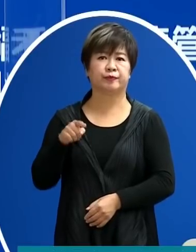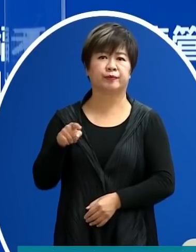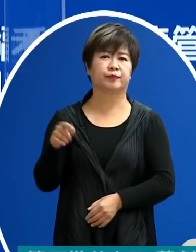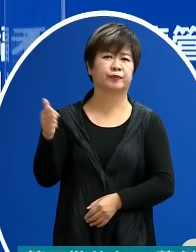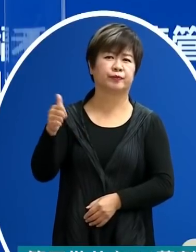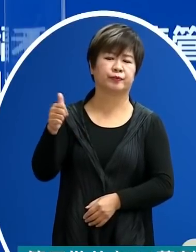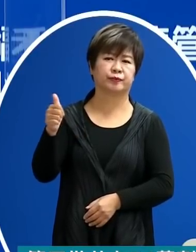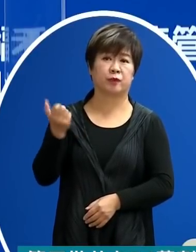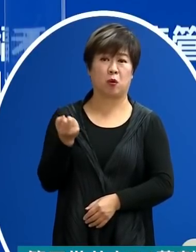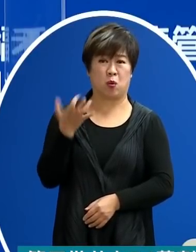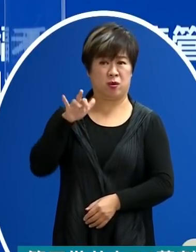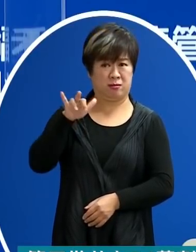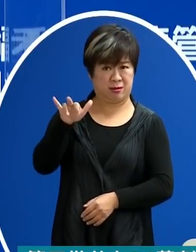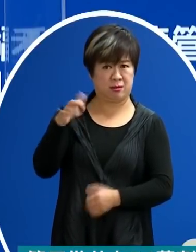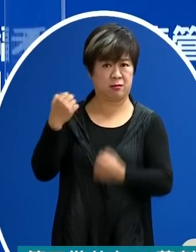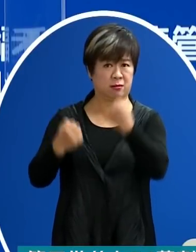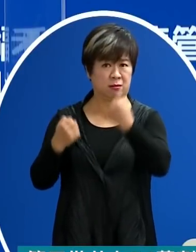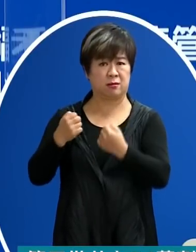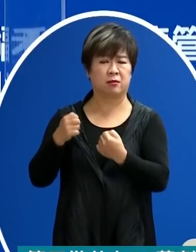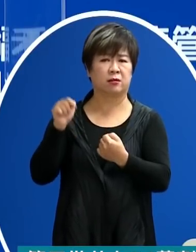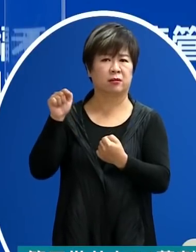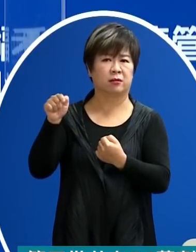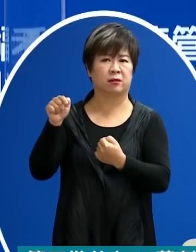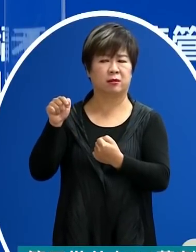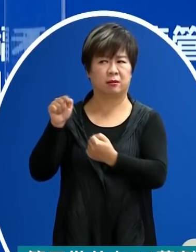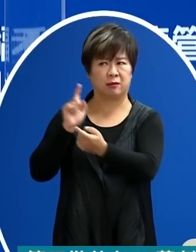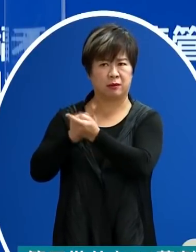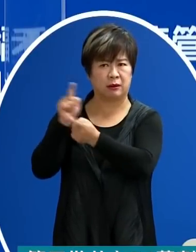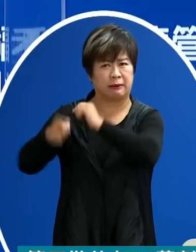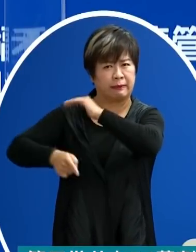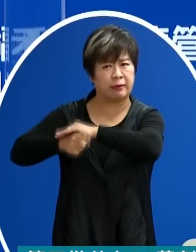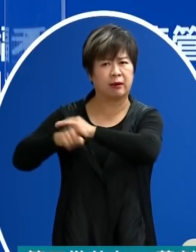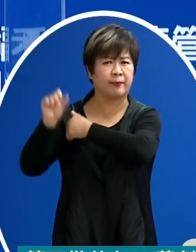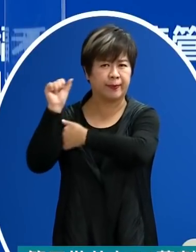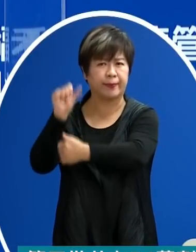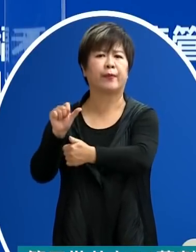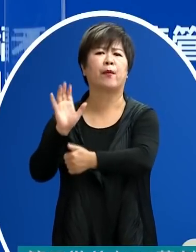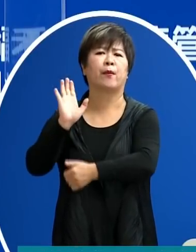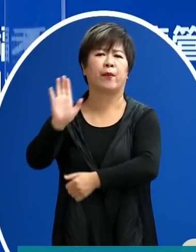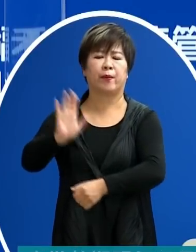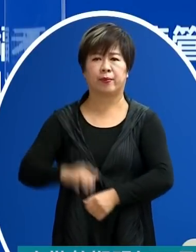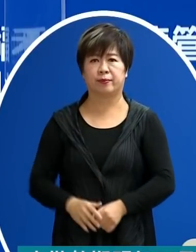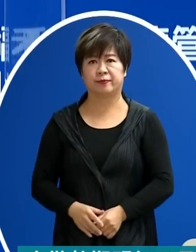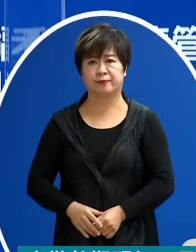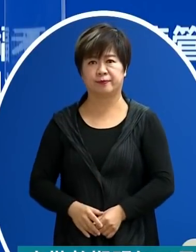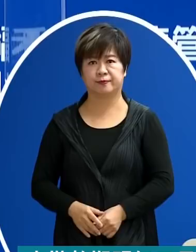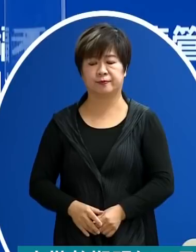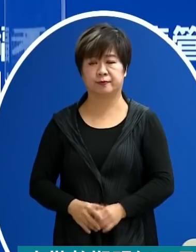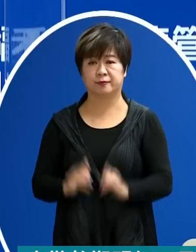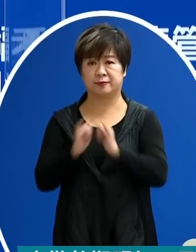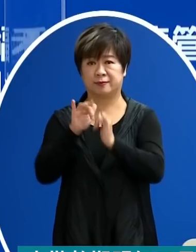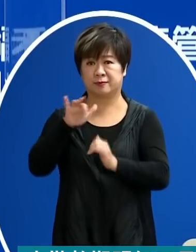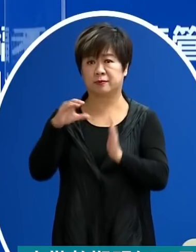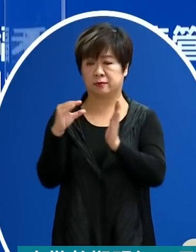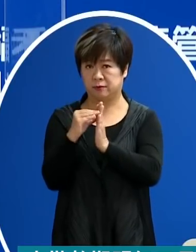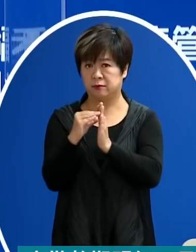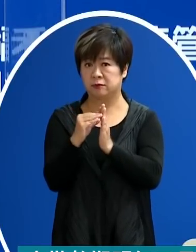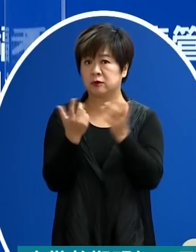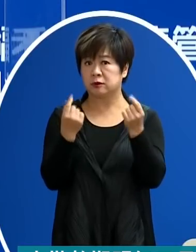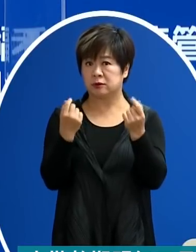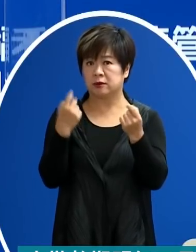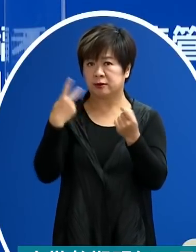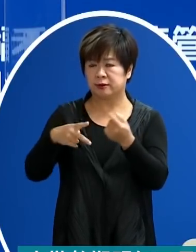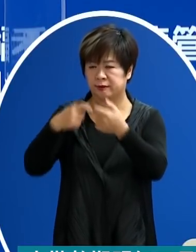来讲，华航本身已经对相关违规的人员做出惩处。那当然，这个民航局这边也